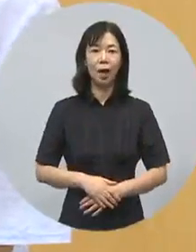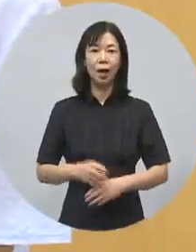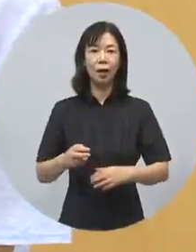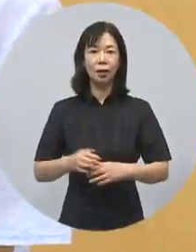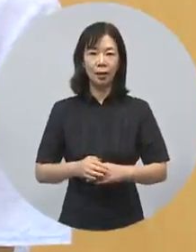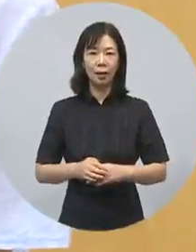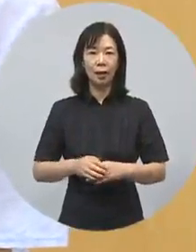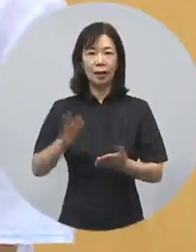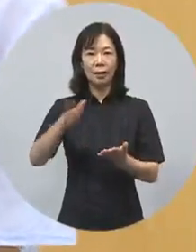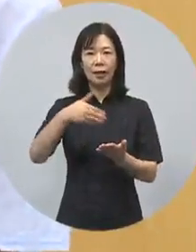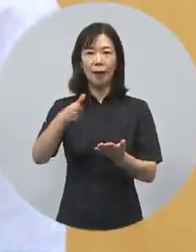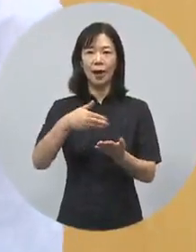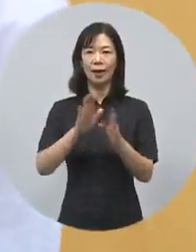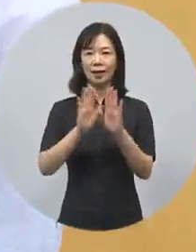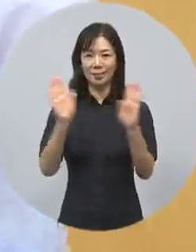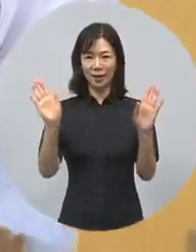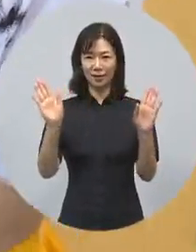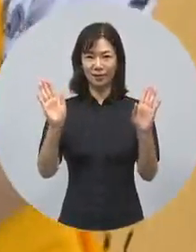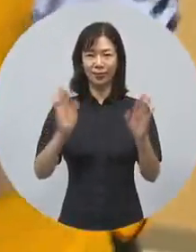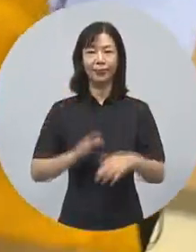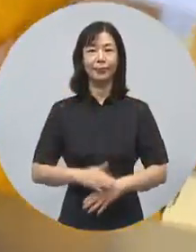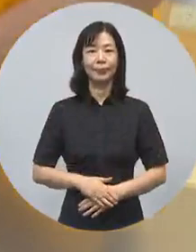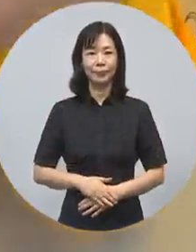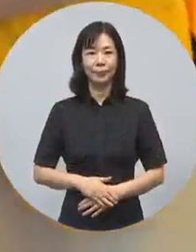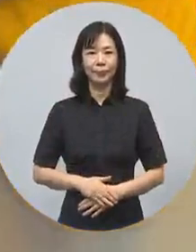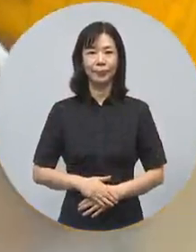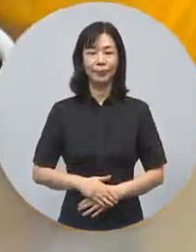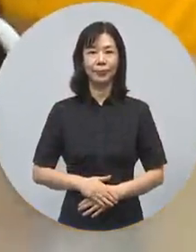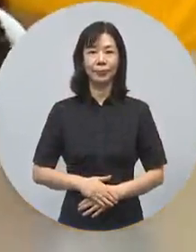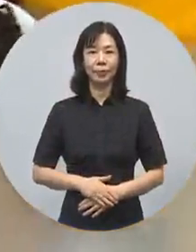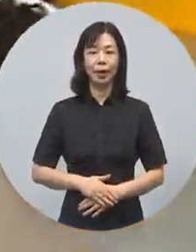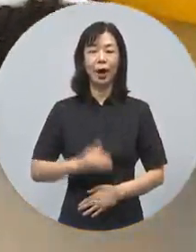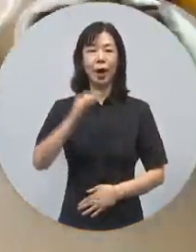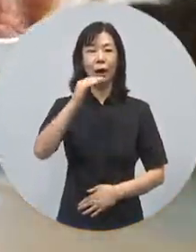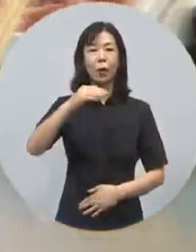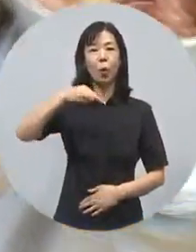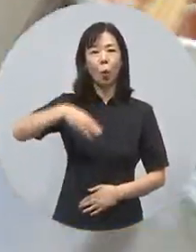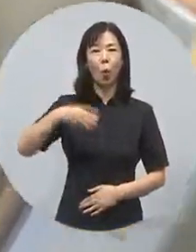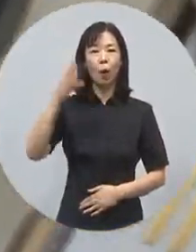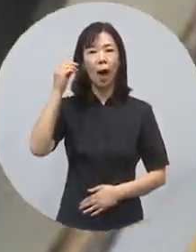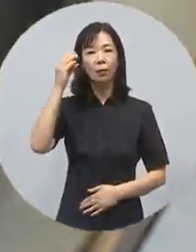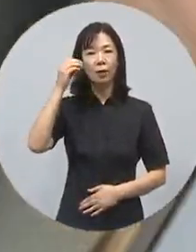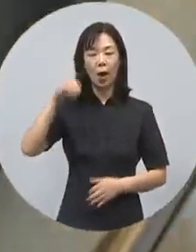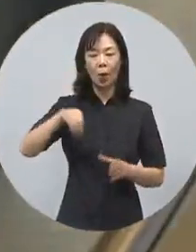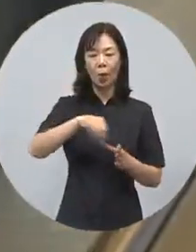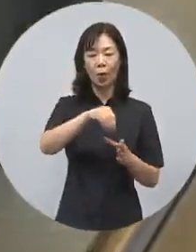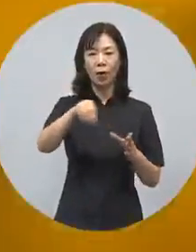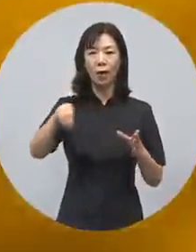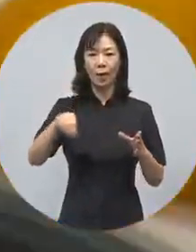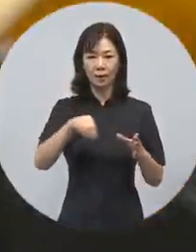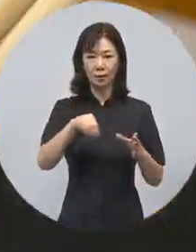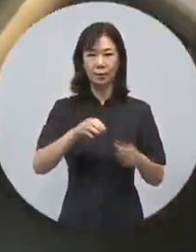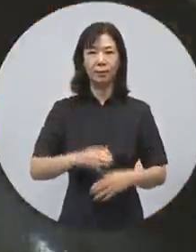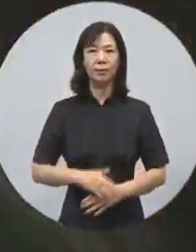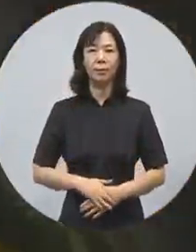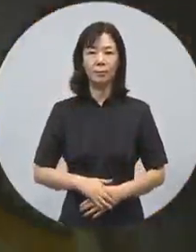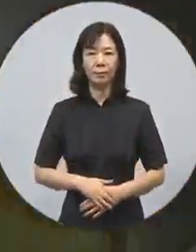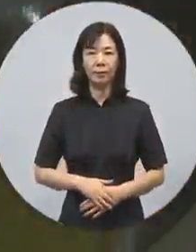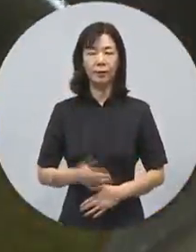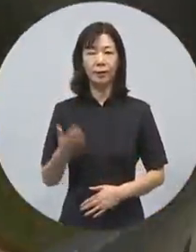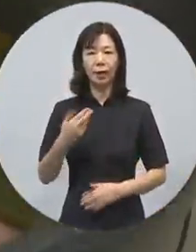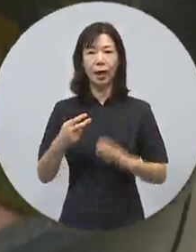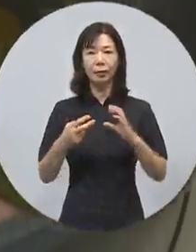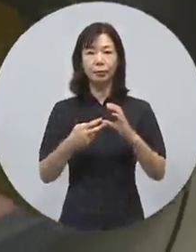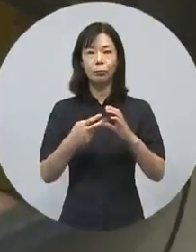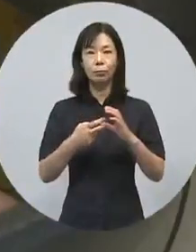キクラゲを炒めていきます。 はい、フライパンにごま油を入れます。 はい、豚肉